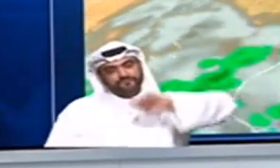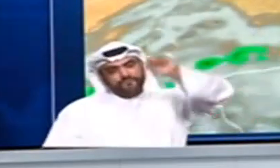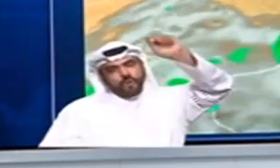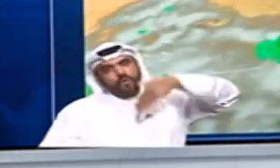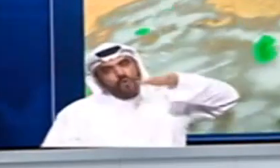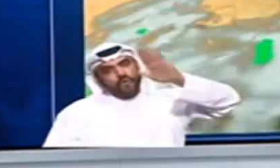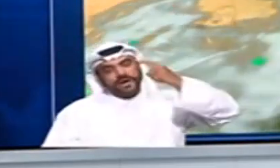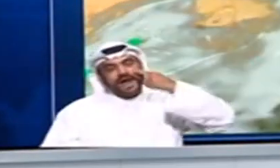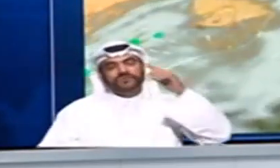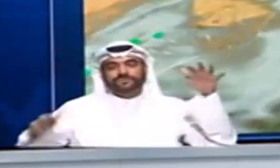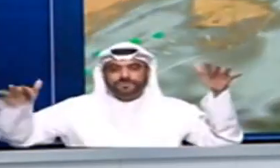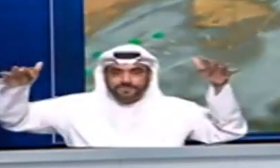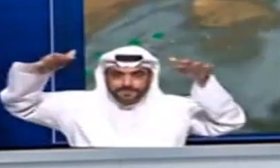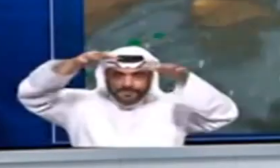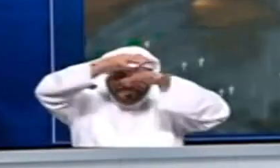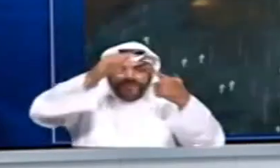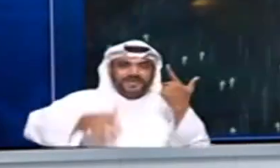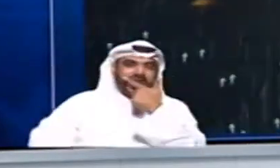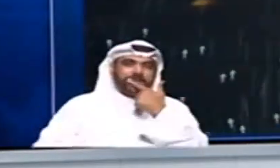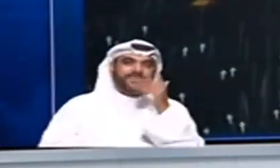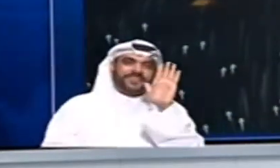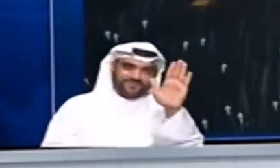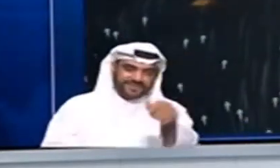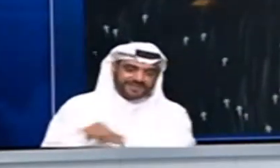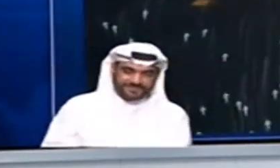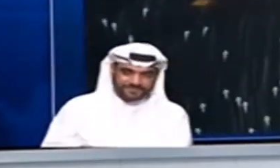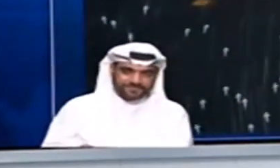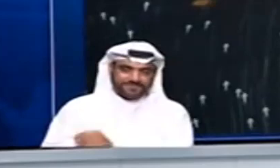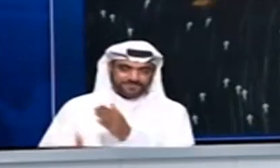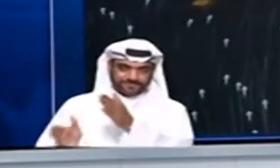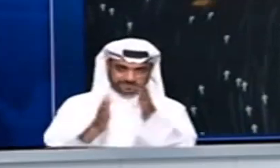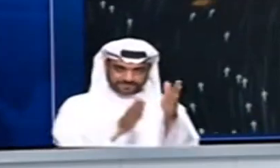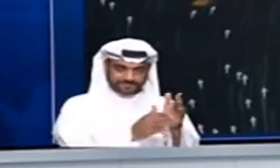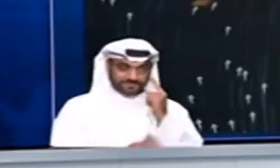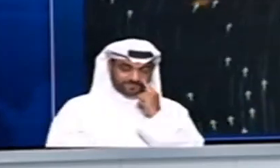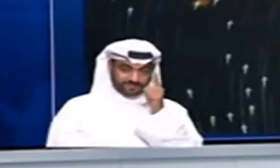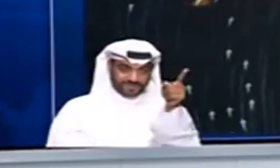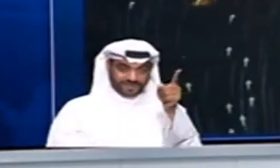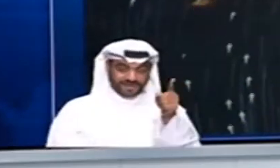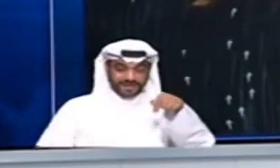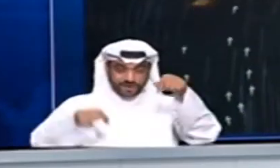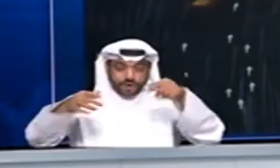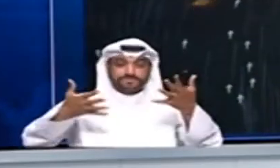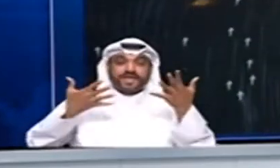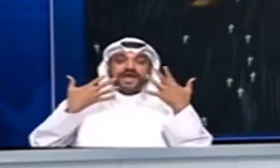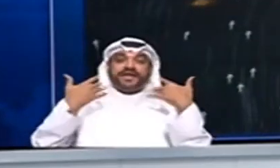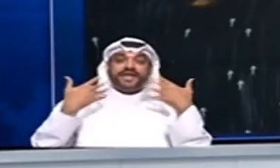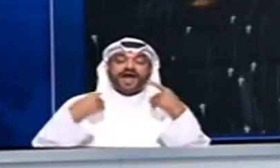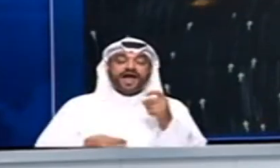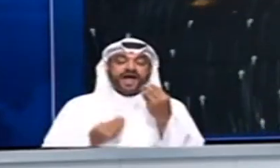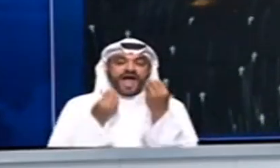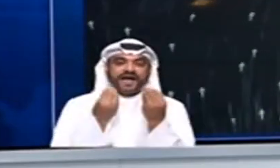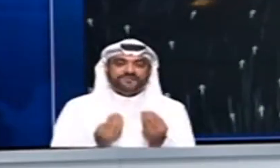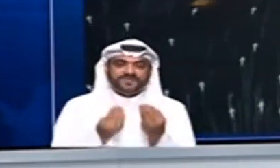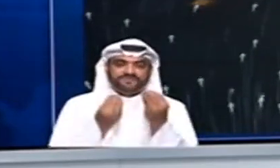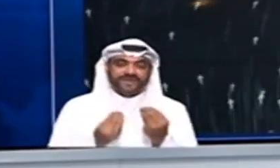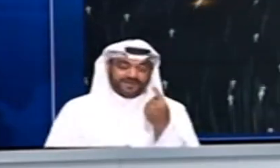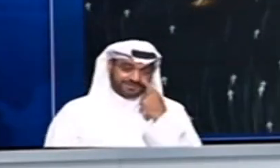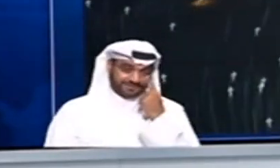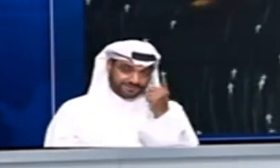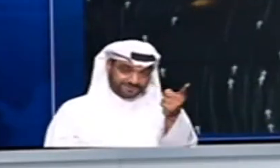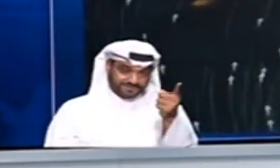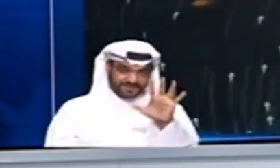موجود ويانا، وأيضا من المتوقع أنه يستمر ويانا لعدة أيام حتى نهاية اليوم. الرياح خفيفة إلى معتدلة بوجه عام، تتراوح سرعتها ما